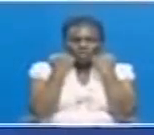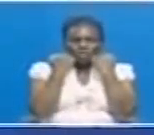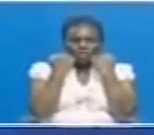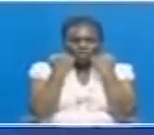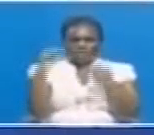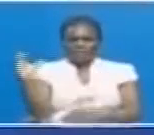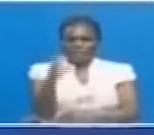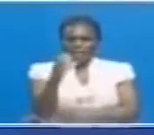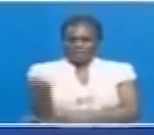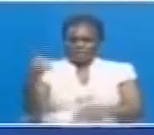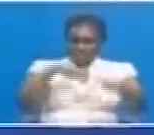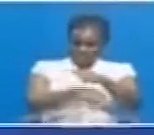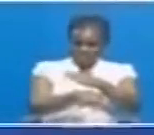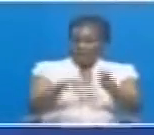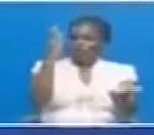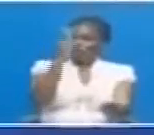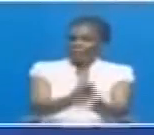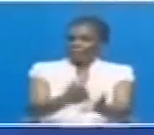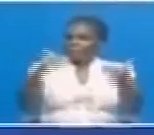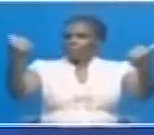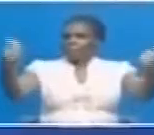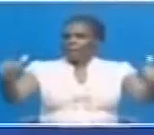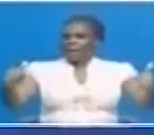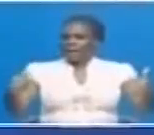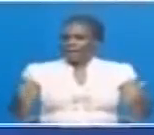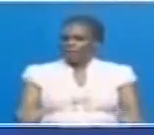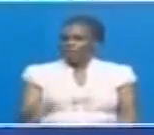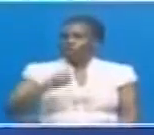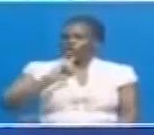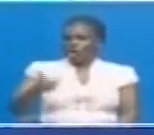his client. We are yet to confirm whether he had a